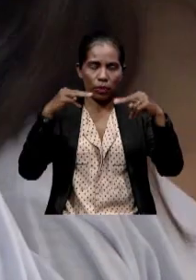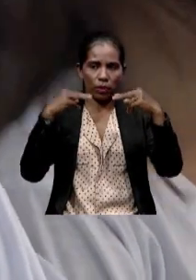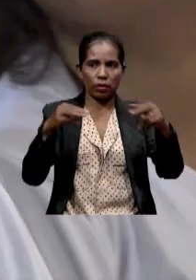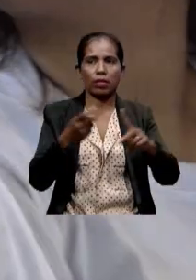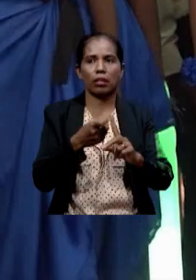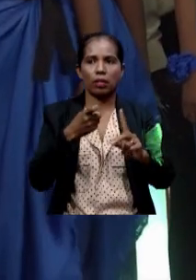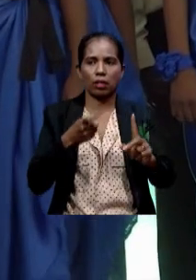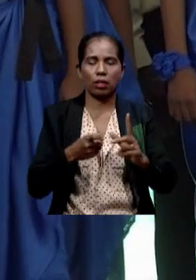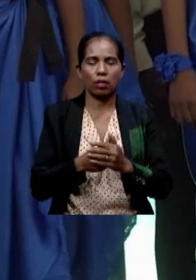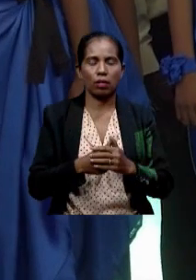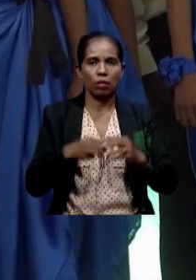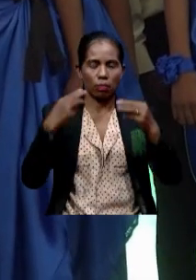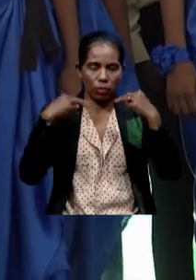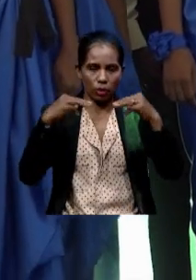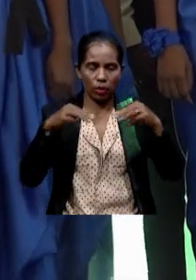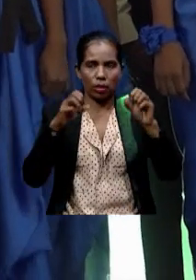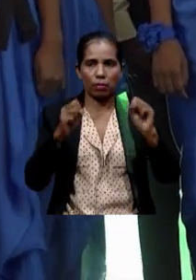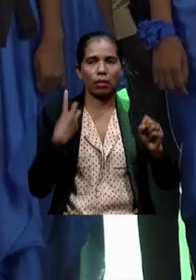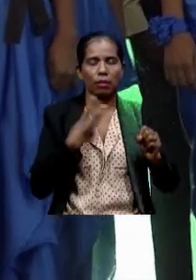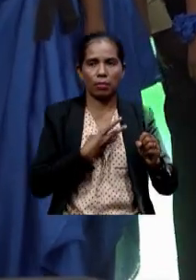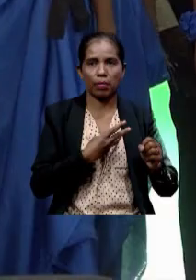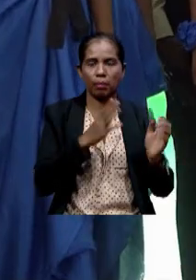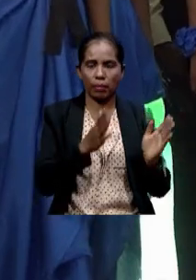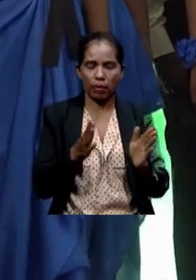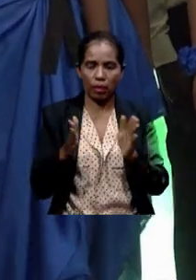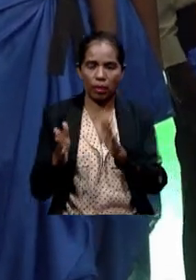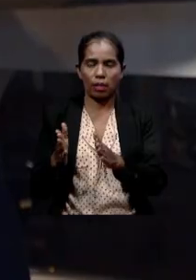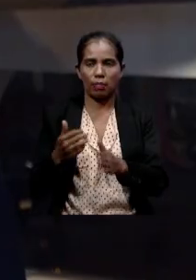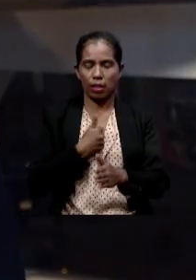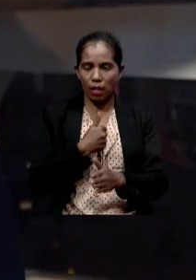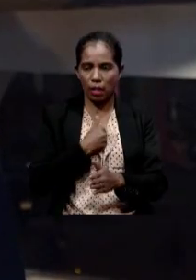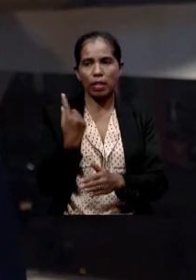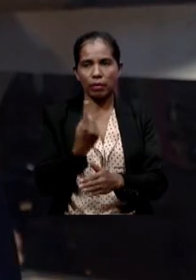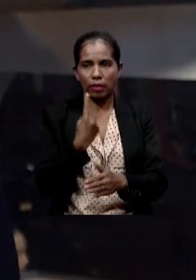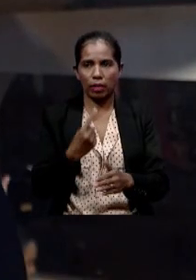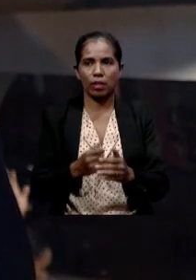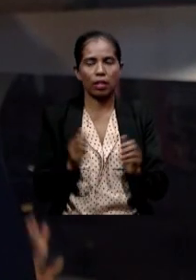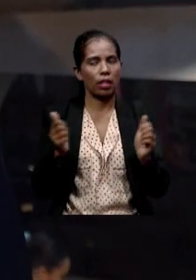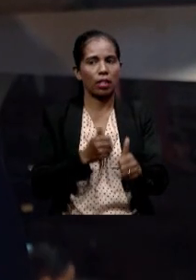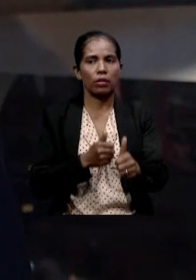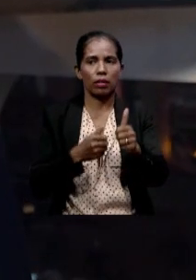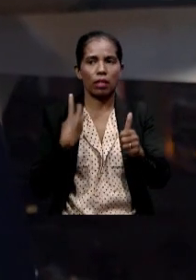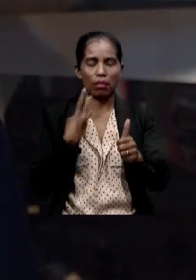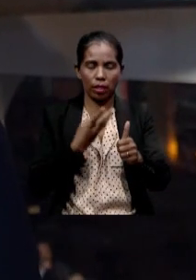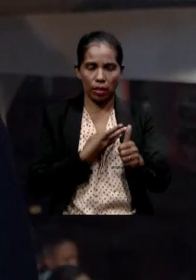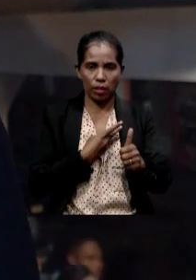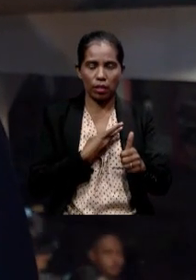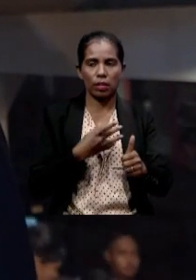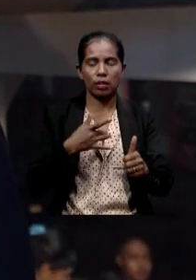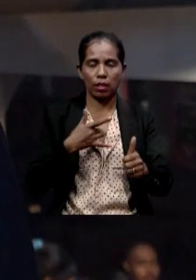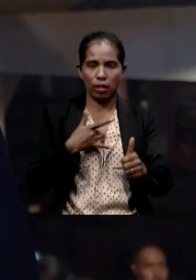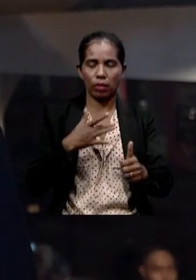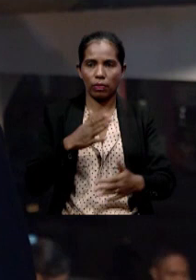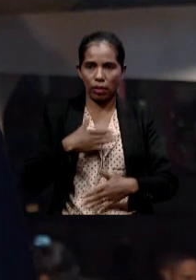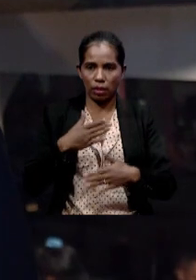itu musik obligatori. Am saya prepare amin anak fating. La tu dah amin satisfied. Baik fating ni red.